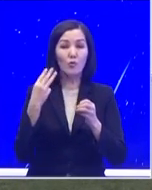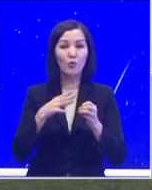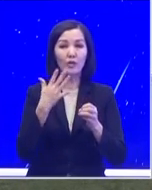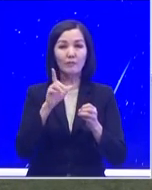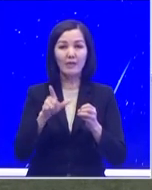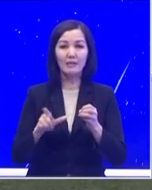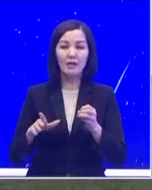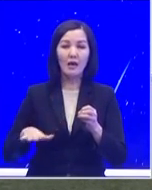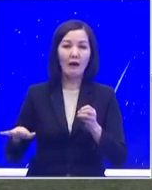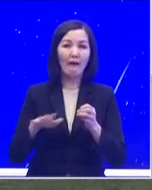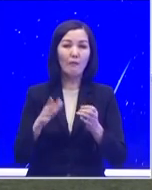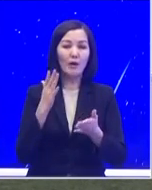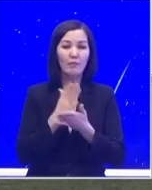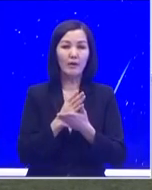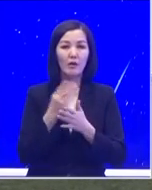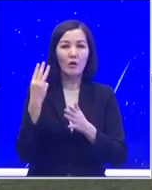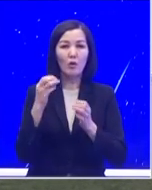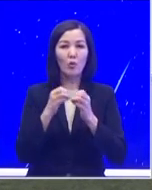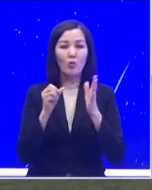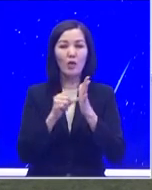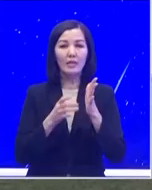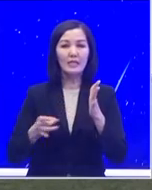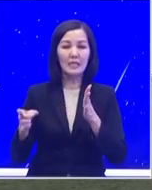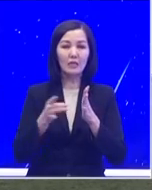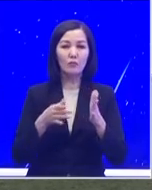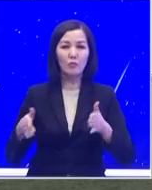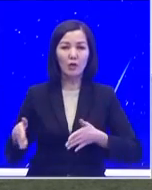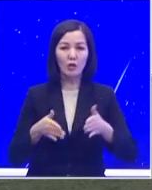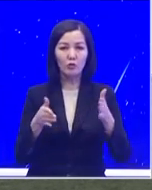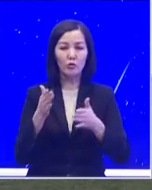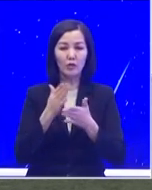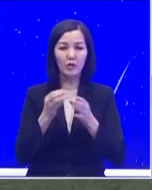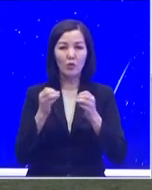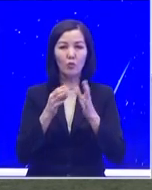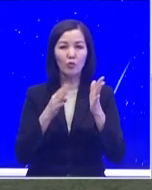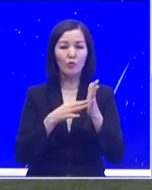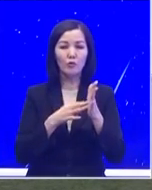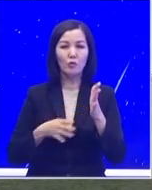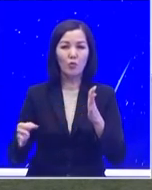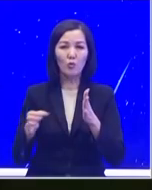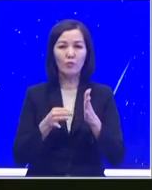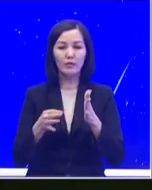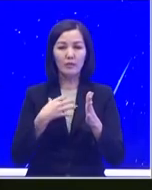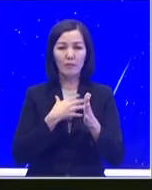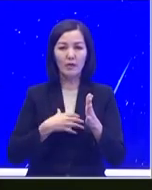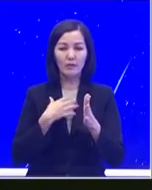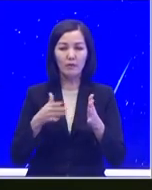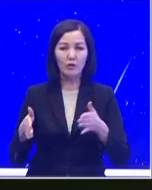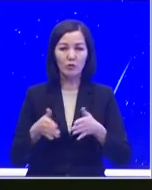Оның 16-сы республикалық жолдарда және 19-сы облыстық маңызы бар